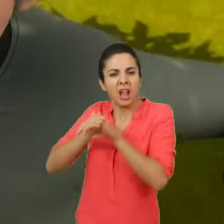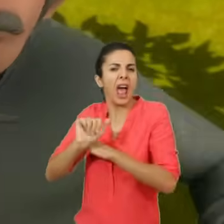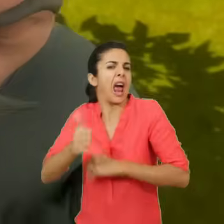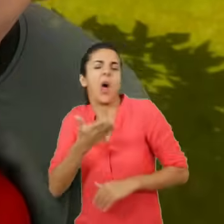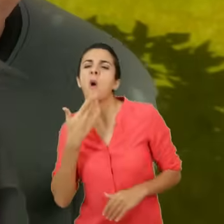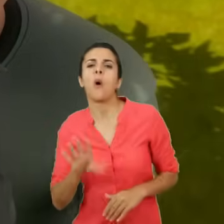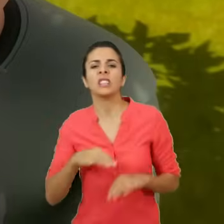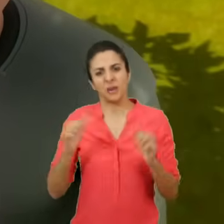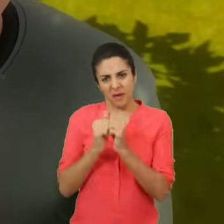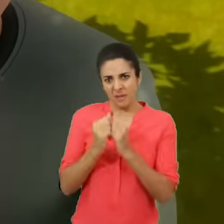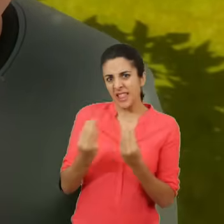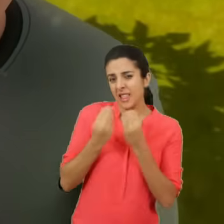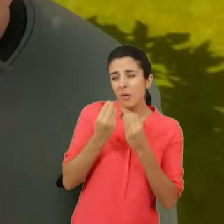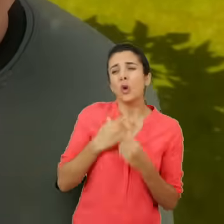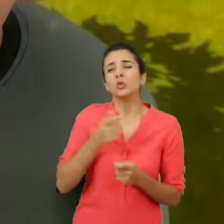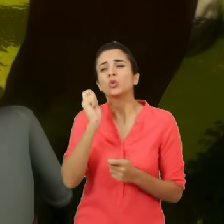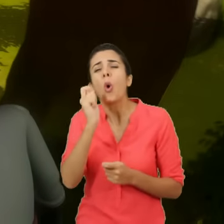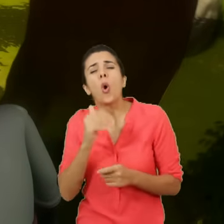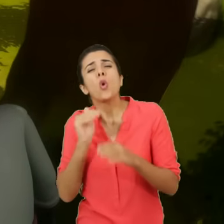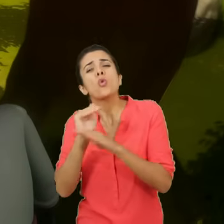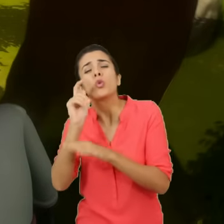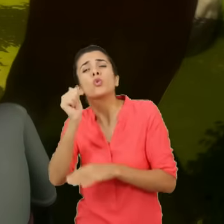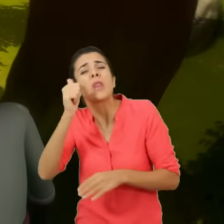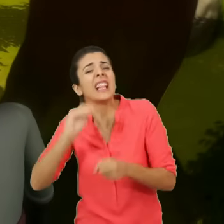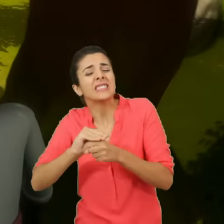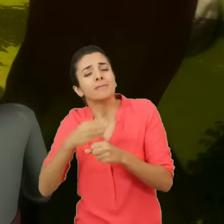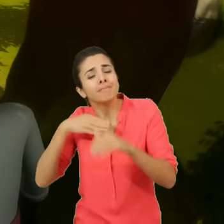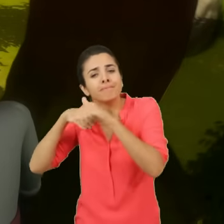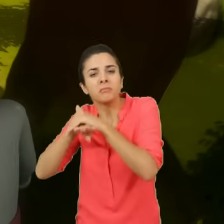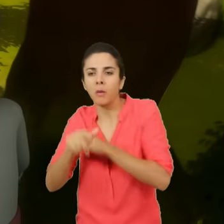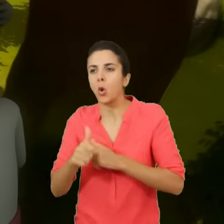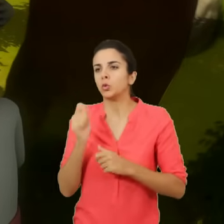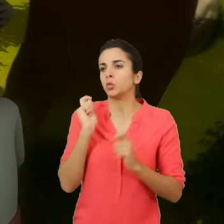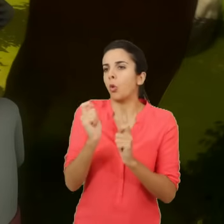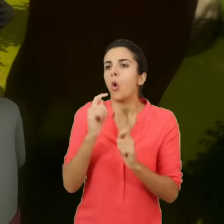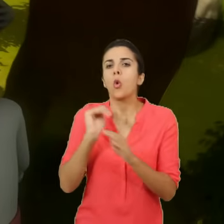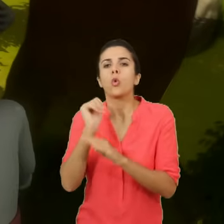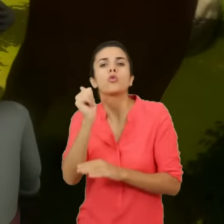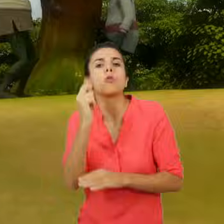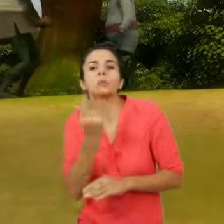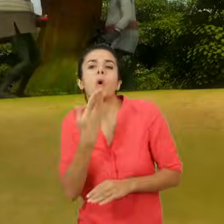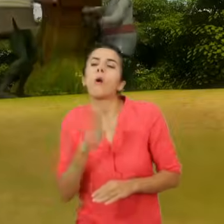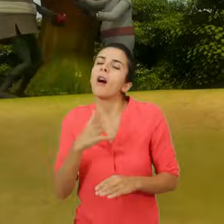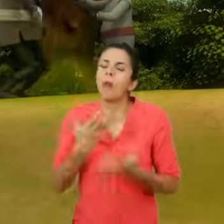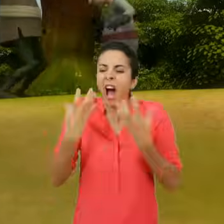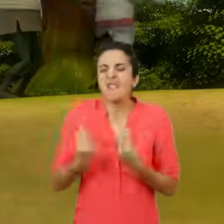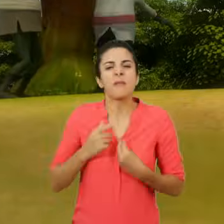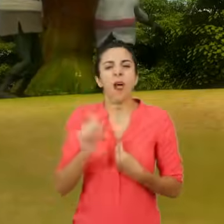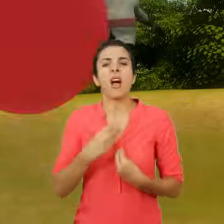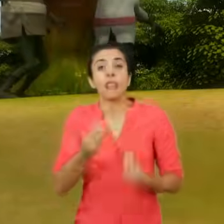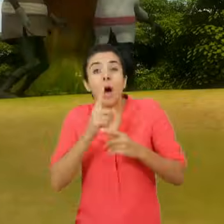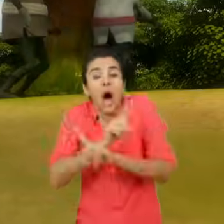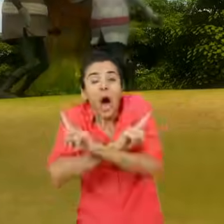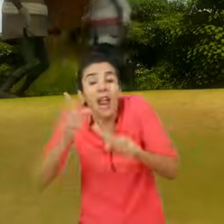Ha? Zor günler için saklayacaktım ama madem zor günümüzde değiliz ağırlık yapmasınlar. Dur